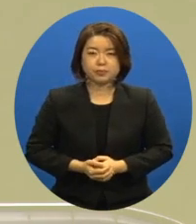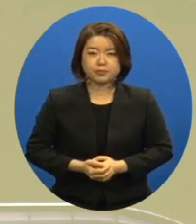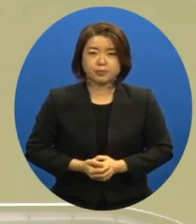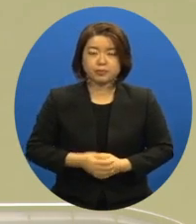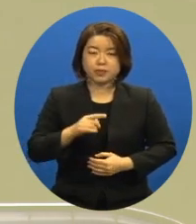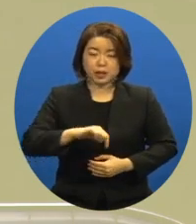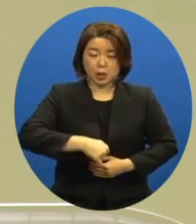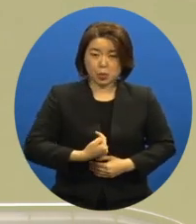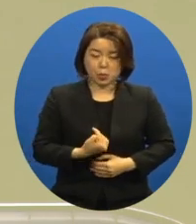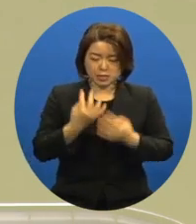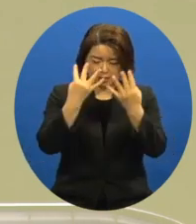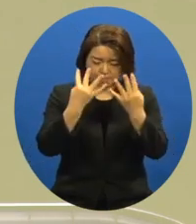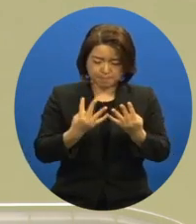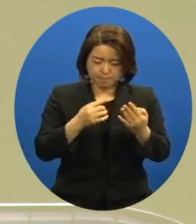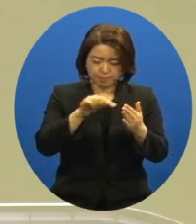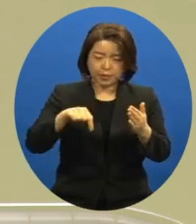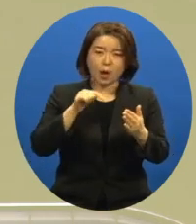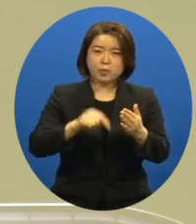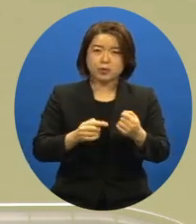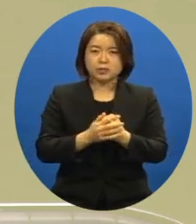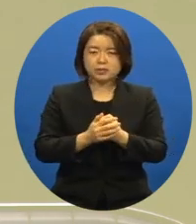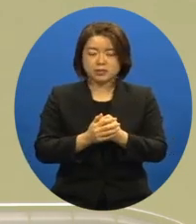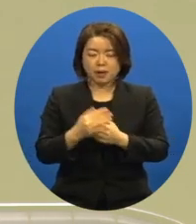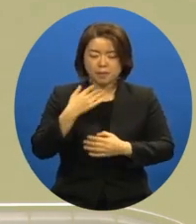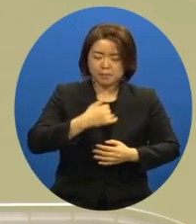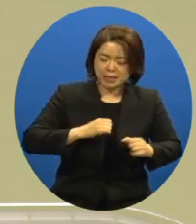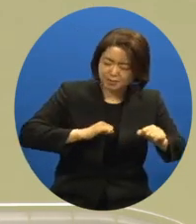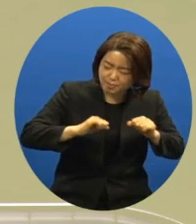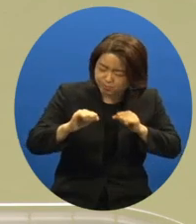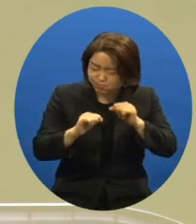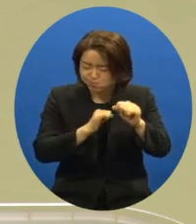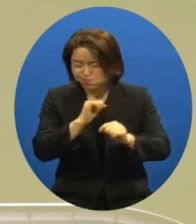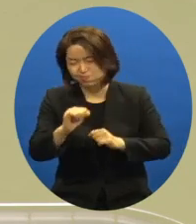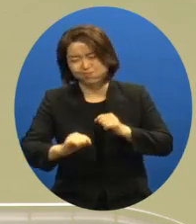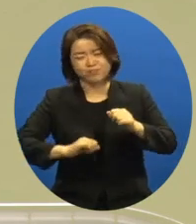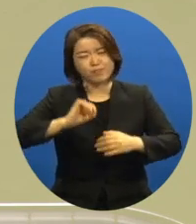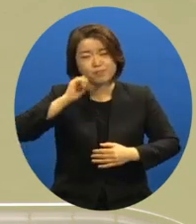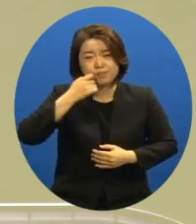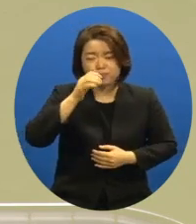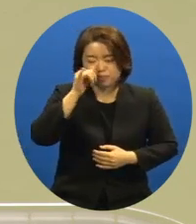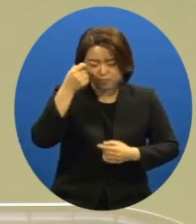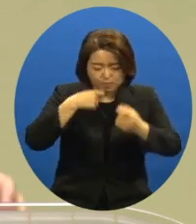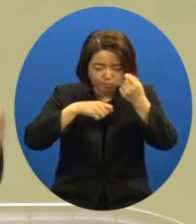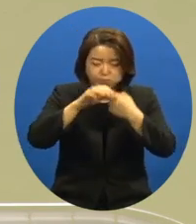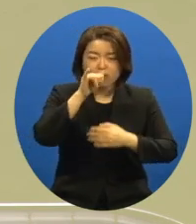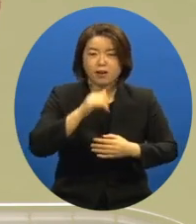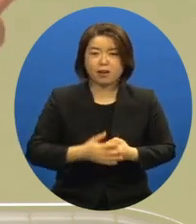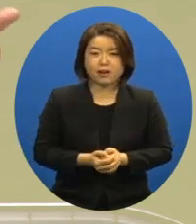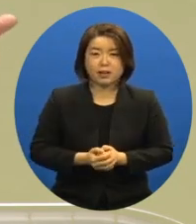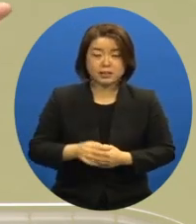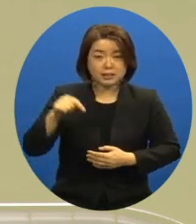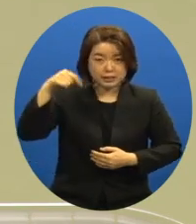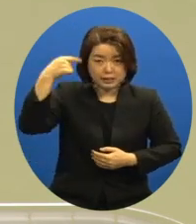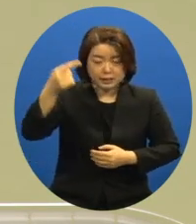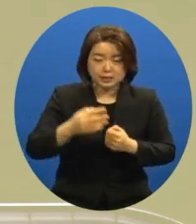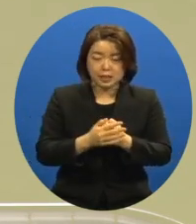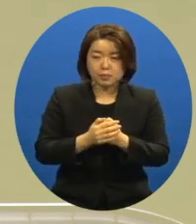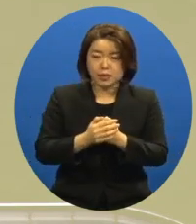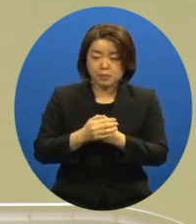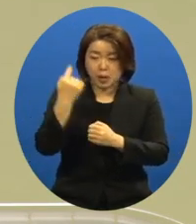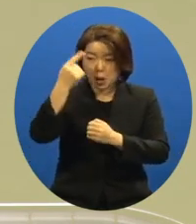그 혼자 있는 감옥에서 몸부림을 쳤다는 겁니다. 그 다음 날 면회를 하고